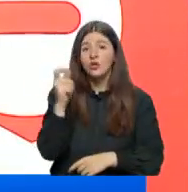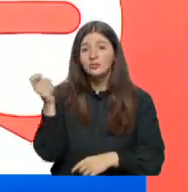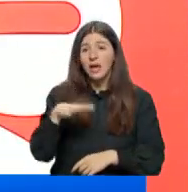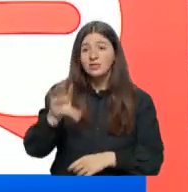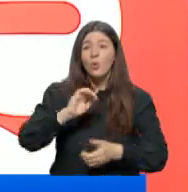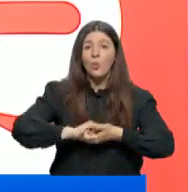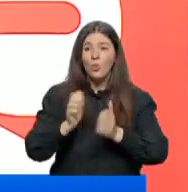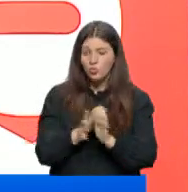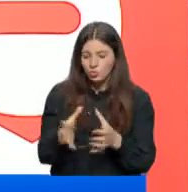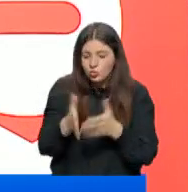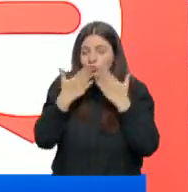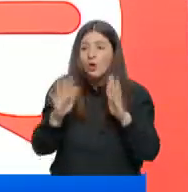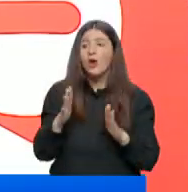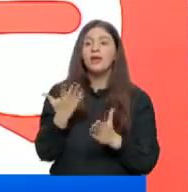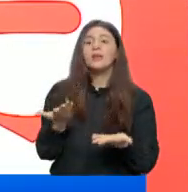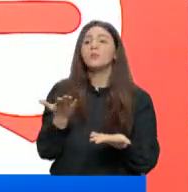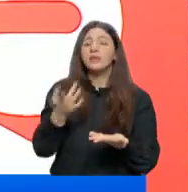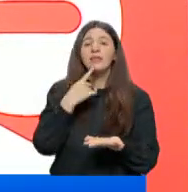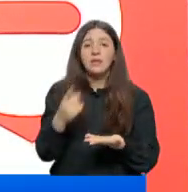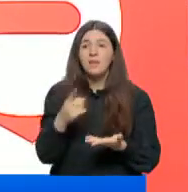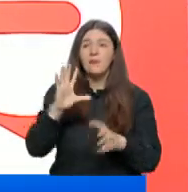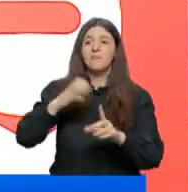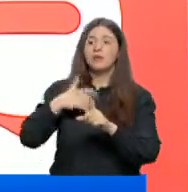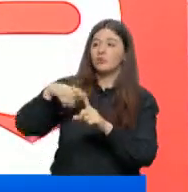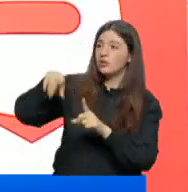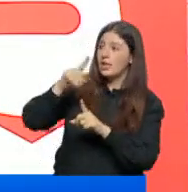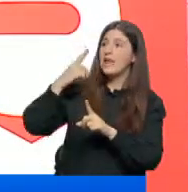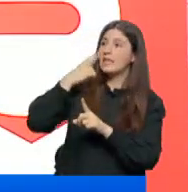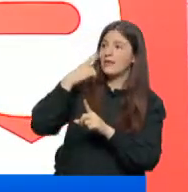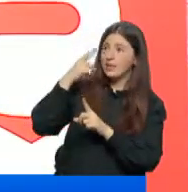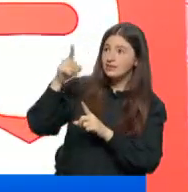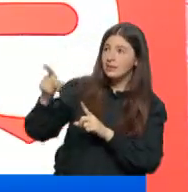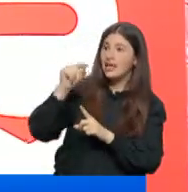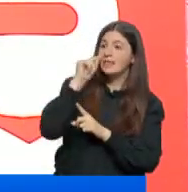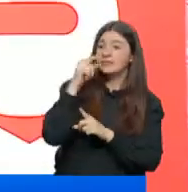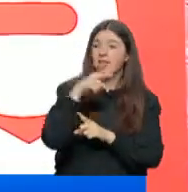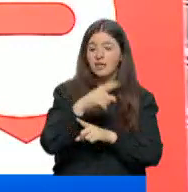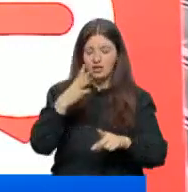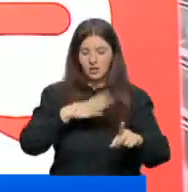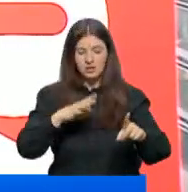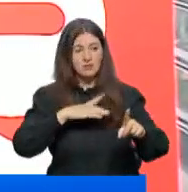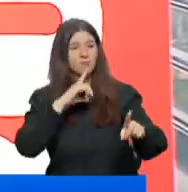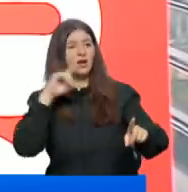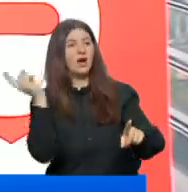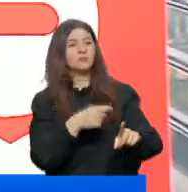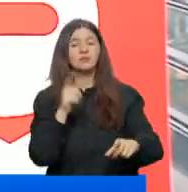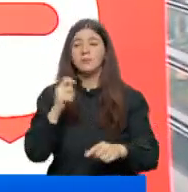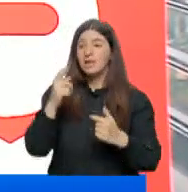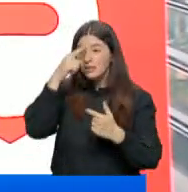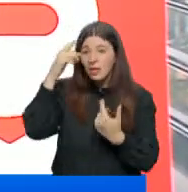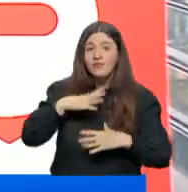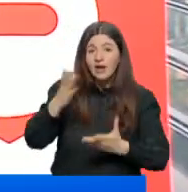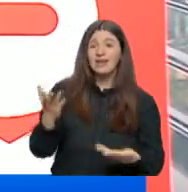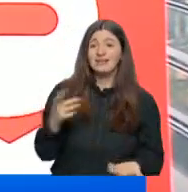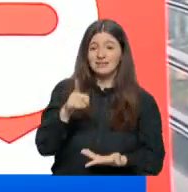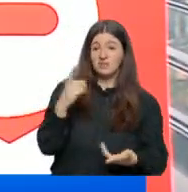da örgütsüz. Şimdi örgütsüzlük ne demek? Patronların ve devletin insanlara istediklerini yaptırma olanağı var. Yani